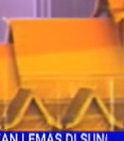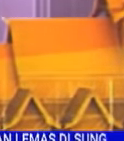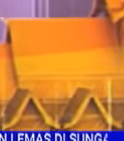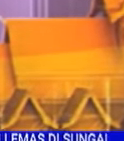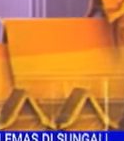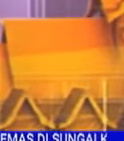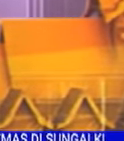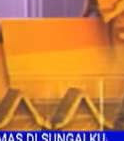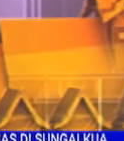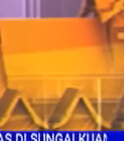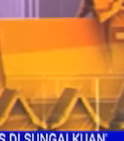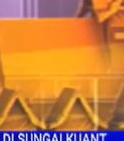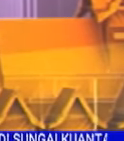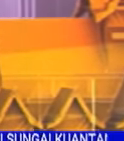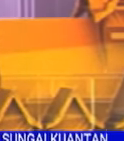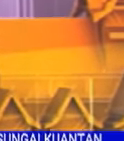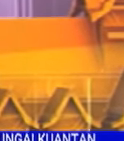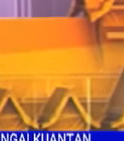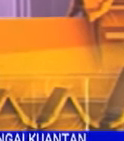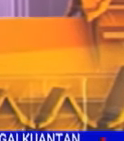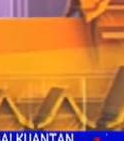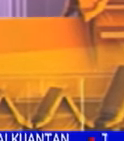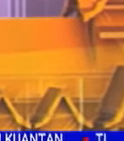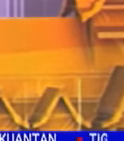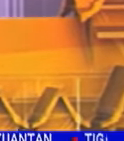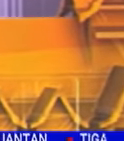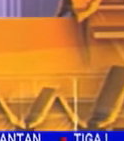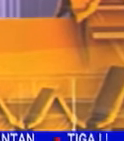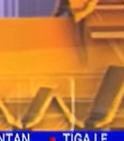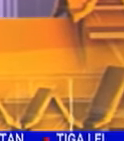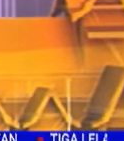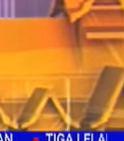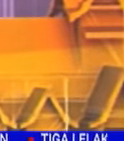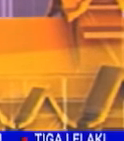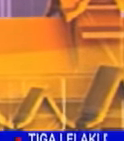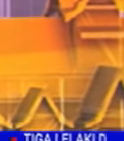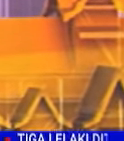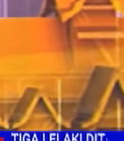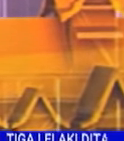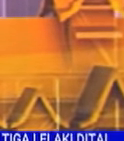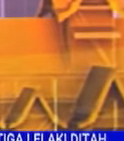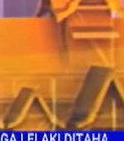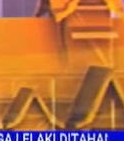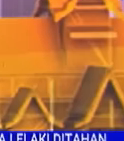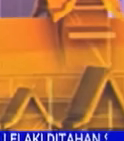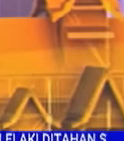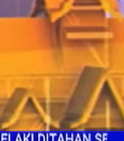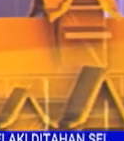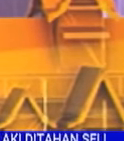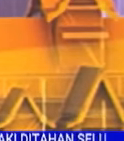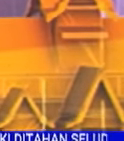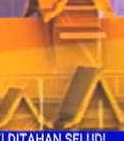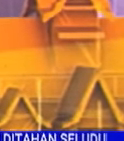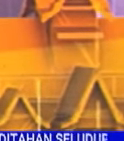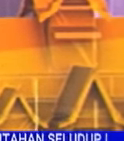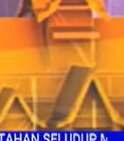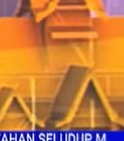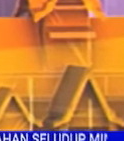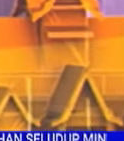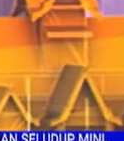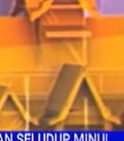Dan salam sejahtera. Ini berita wilayah edisi 11 Ogos 2021 bersama dengan saya, Raydwin Robin. Kami bawakan berita dari wilayah